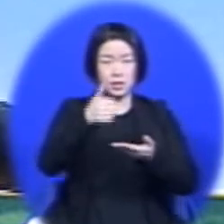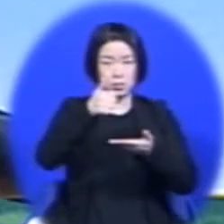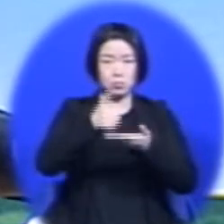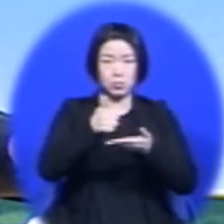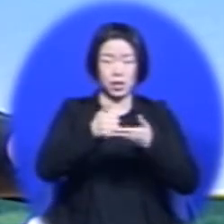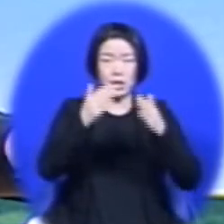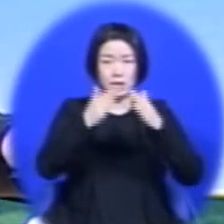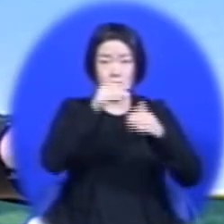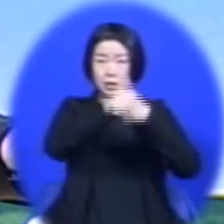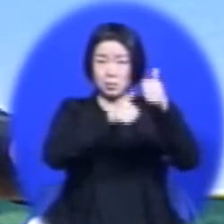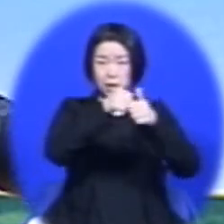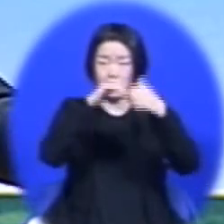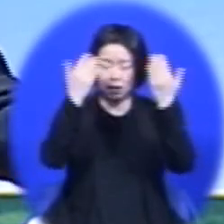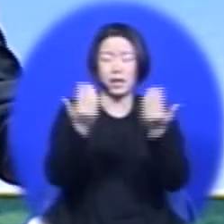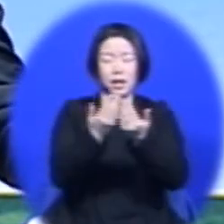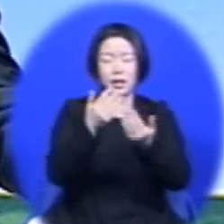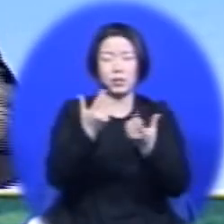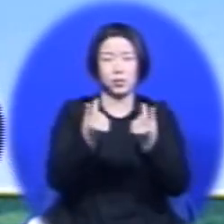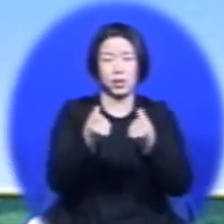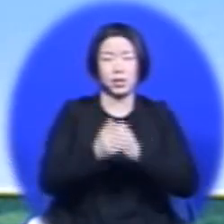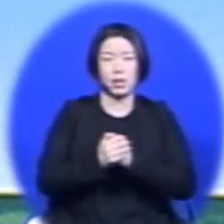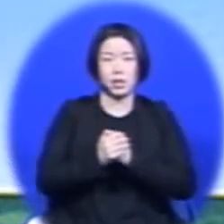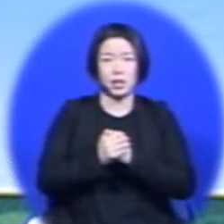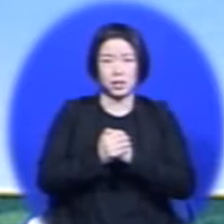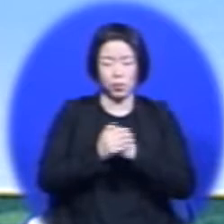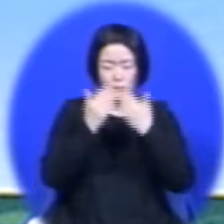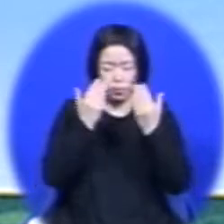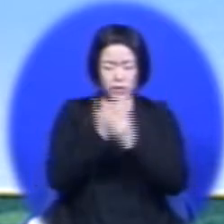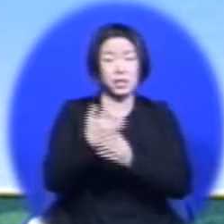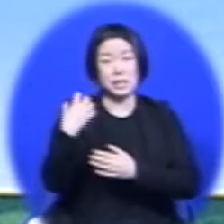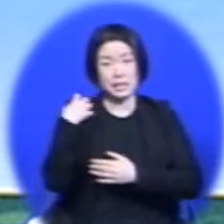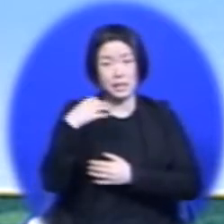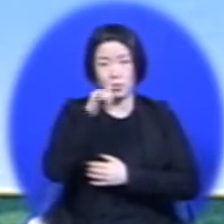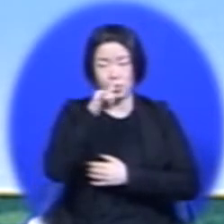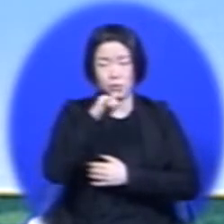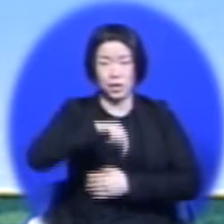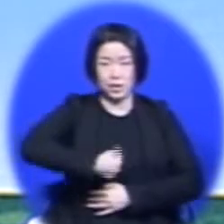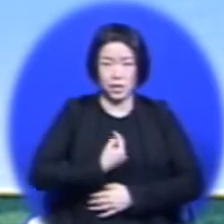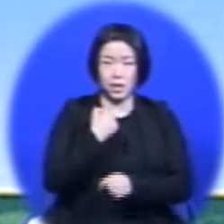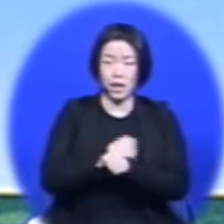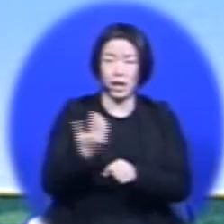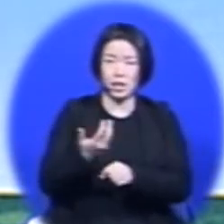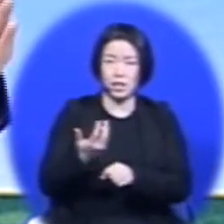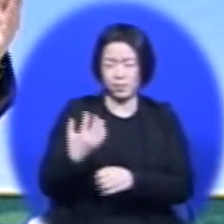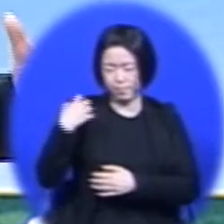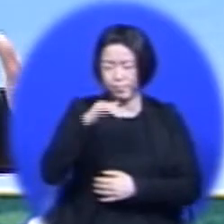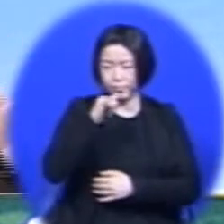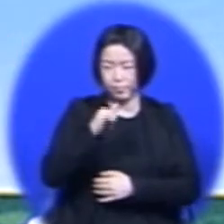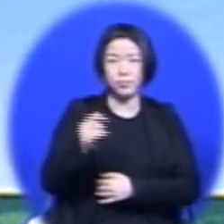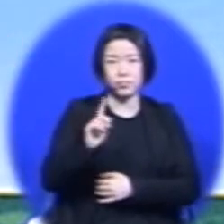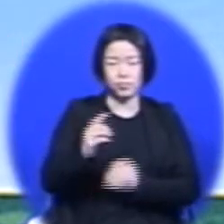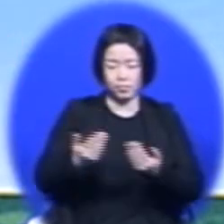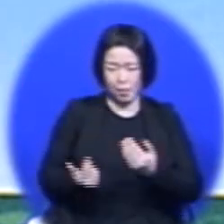그런 집안이었습니다. 아주 책임감이 대단하고 자기 할 일은 반드시 자기가 해야 되고 무슨 일이든지 빨리빨리